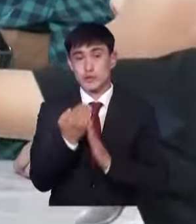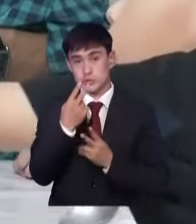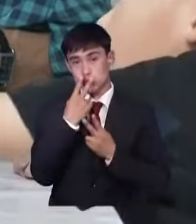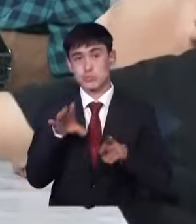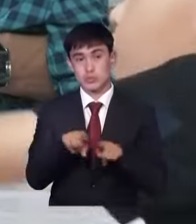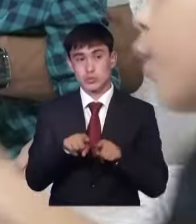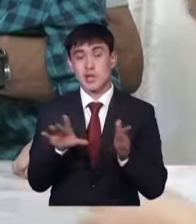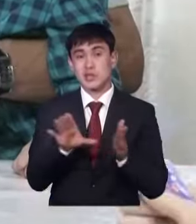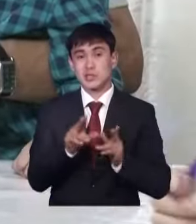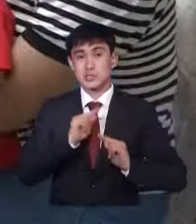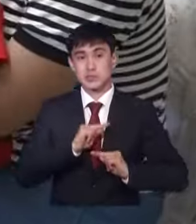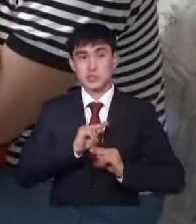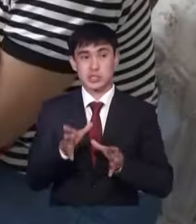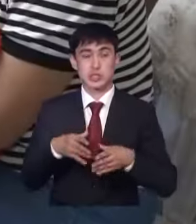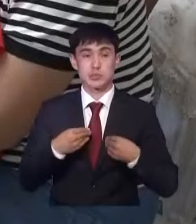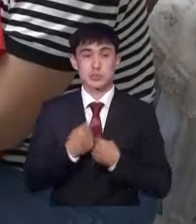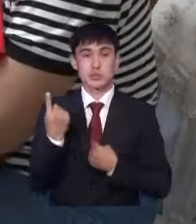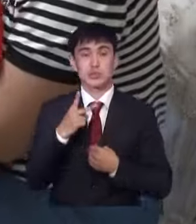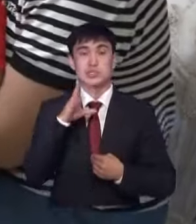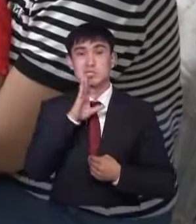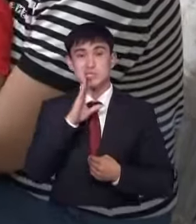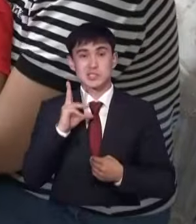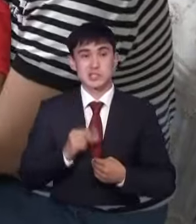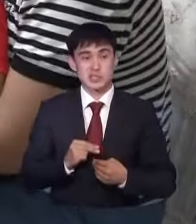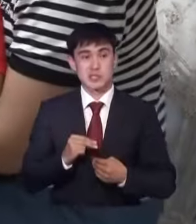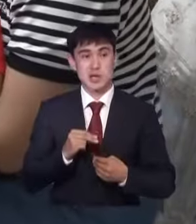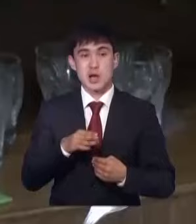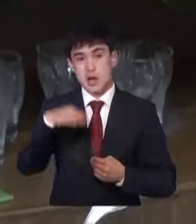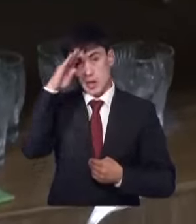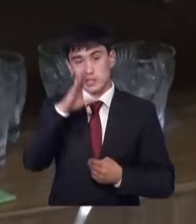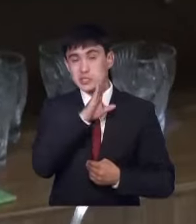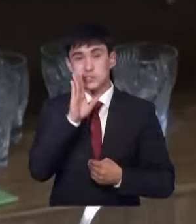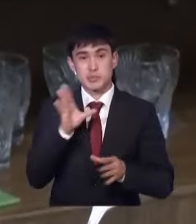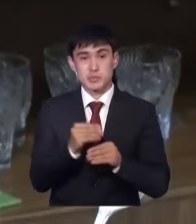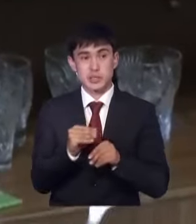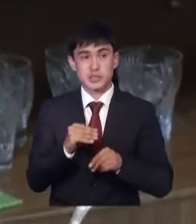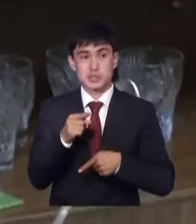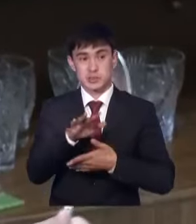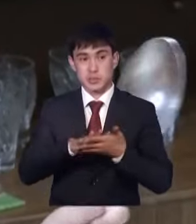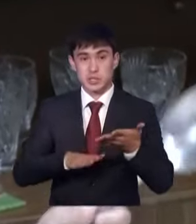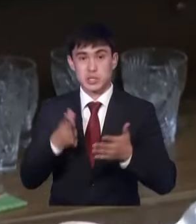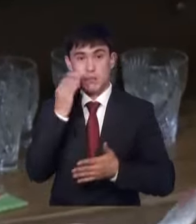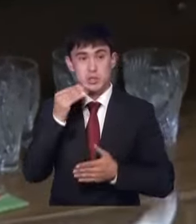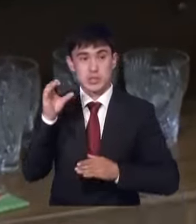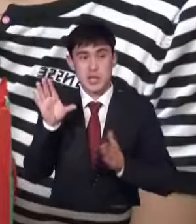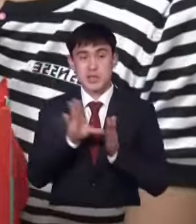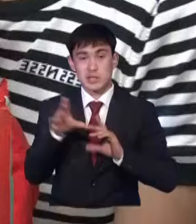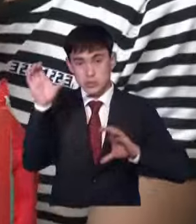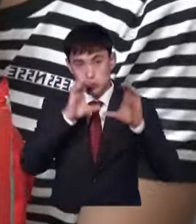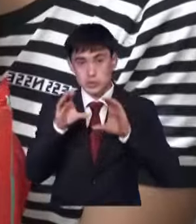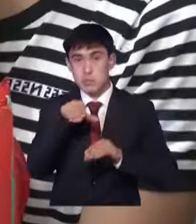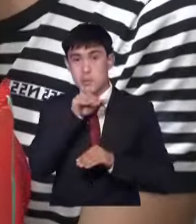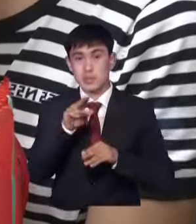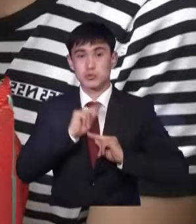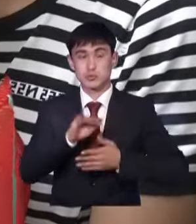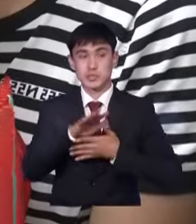Энергетика саласында қызмет еткен жанияның тұңғыш қызы да әке-шешесінің жолын қуған. Алматы энергетика институтын бітіріп, қазір мамандығымен жұмыс